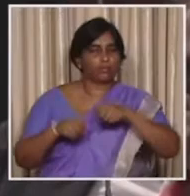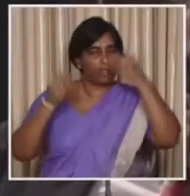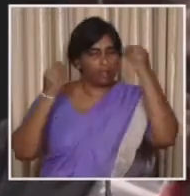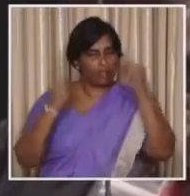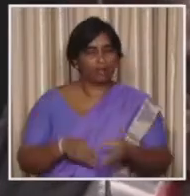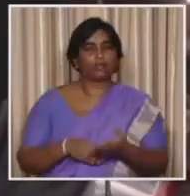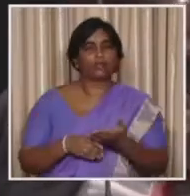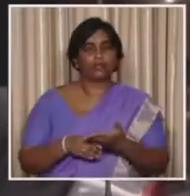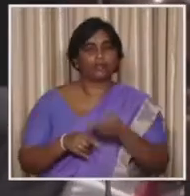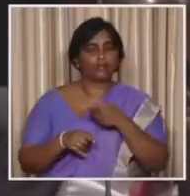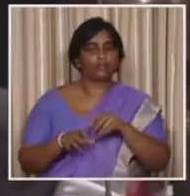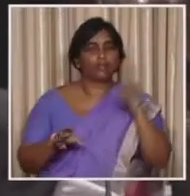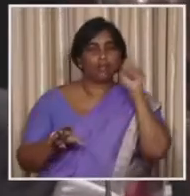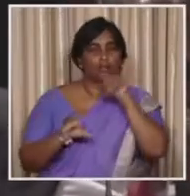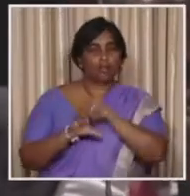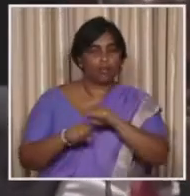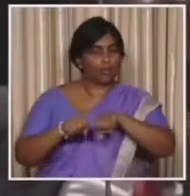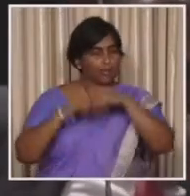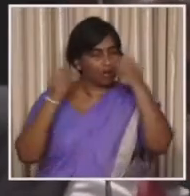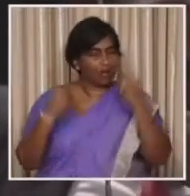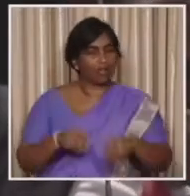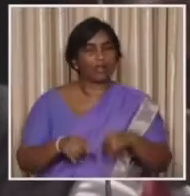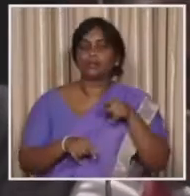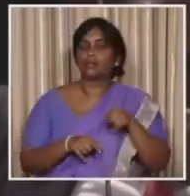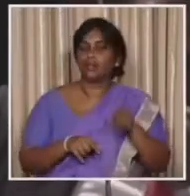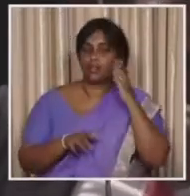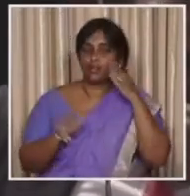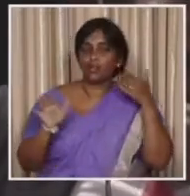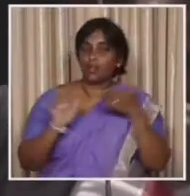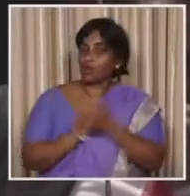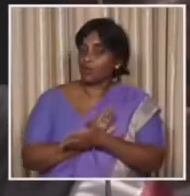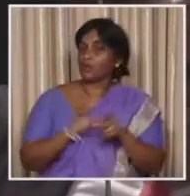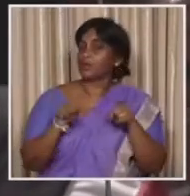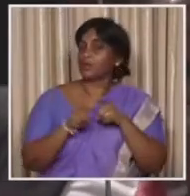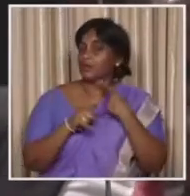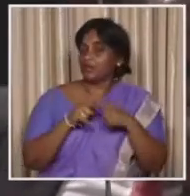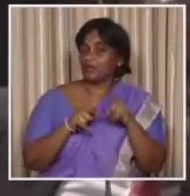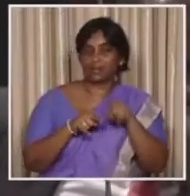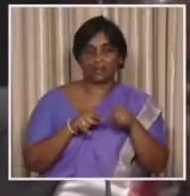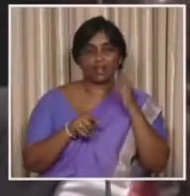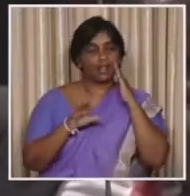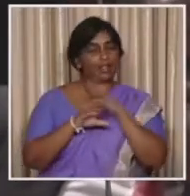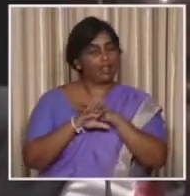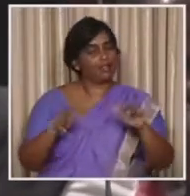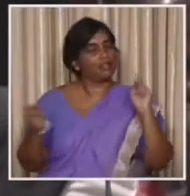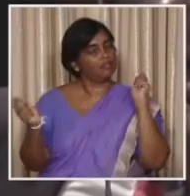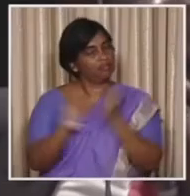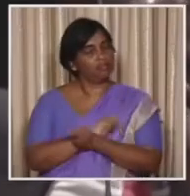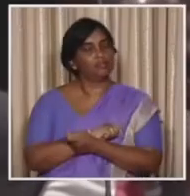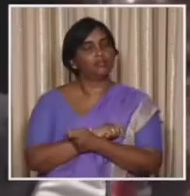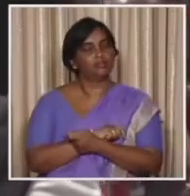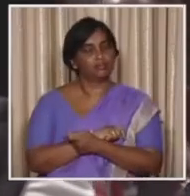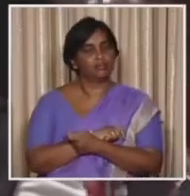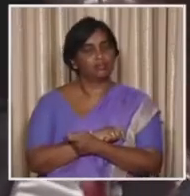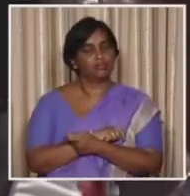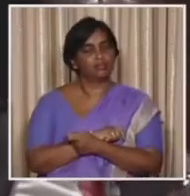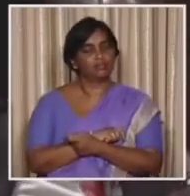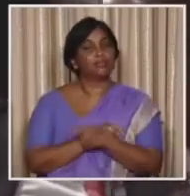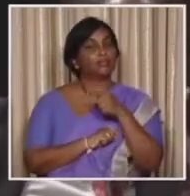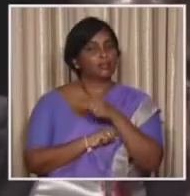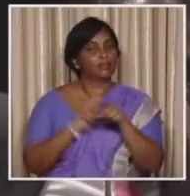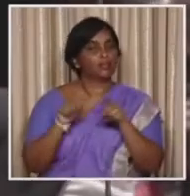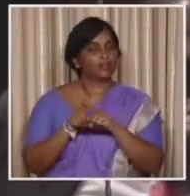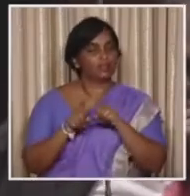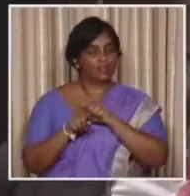තියන්නේ ඒ නිසා පොලුත් එක්ක ගැලවිලා වැටිලා තියෙන මේ කොට්ටෝරේ විතර නෙවෙයි මේ ඇඳම වෙනස් කරන්න ඕන කරු සභාපතිතුමනි ඒ නිසා